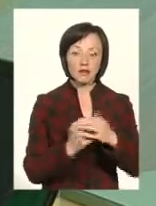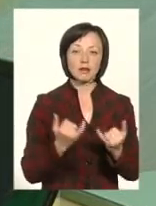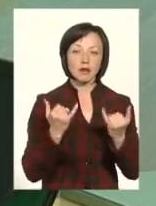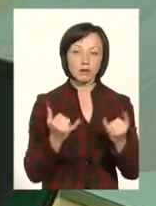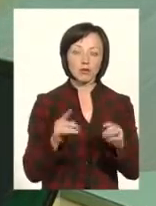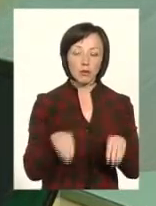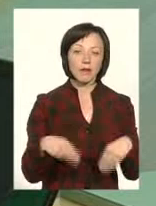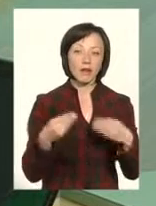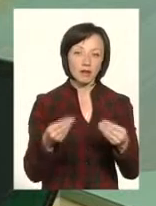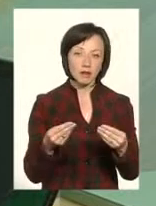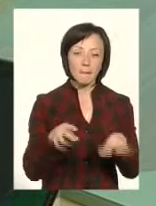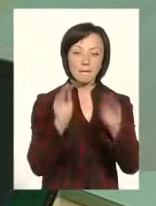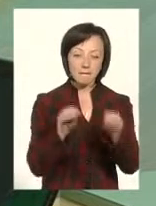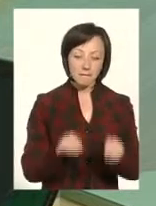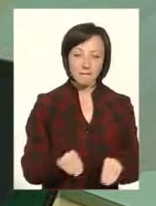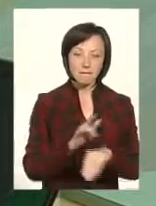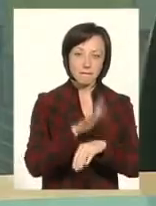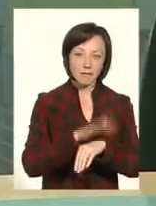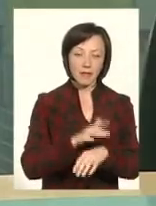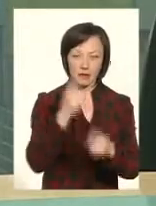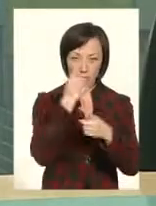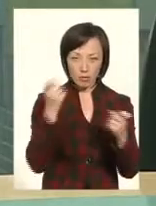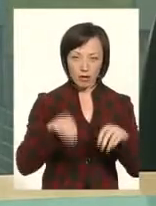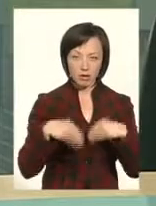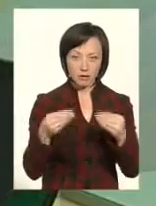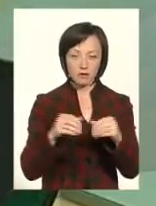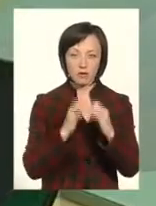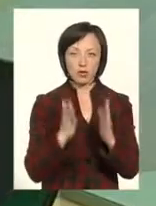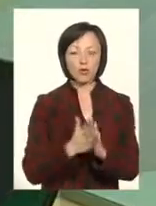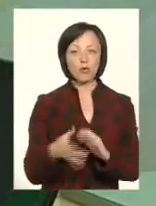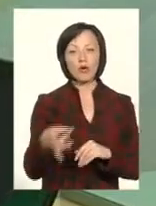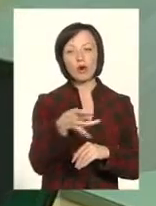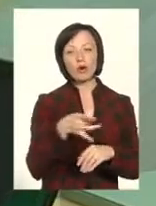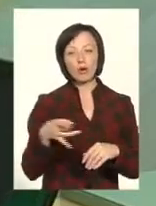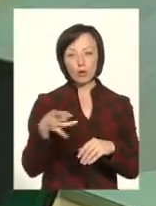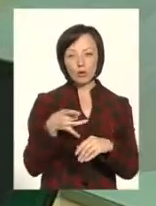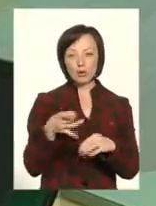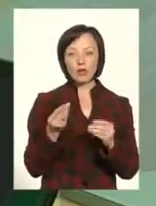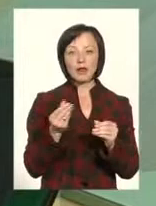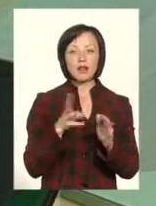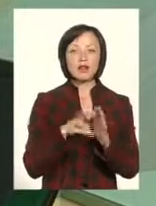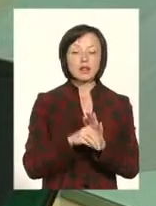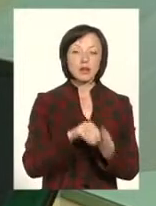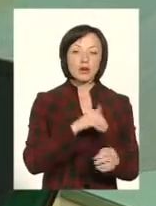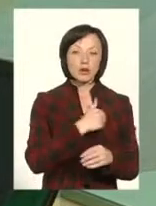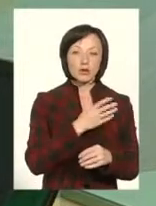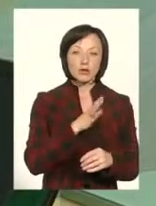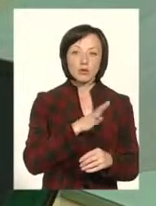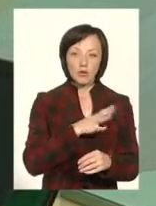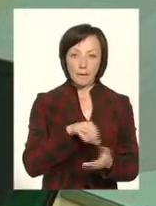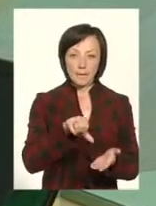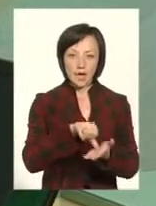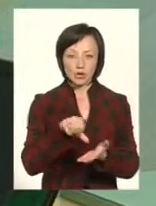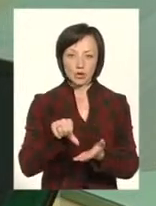того, щоб надати повну вичерпну інформацію в цілому по регіону інвестору, який хоче бути тут